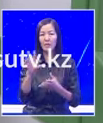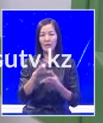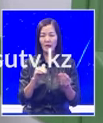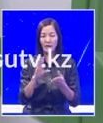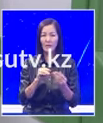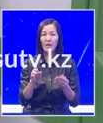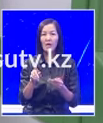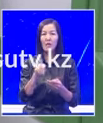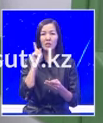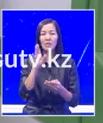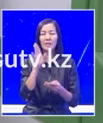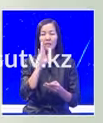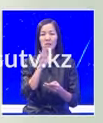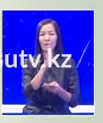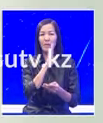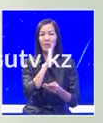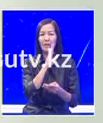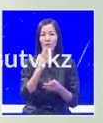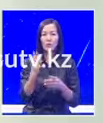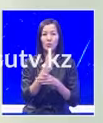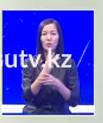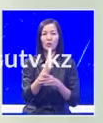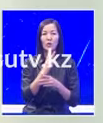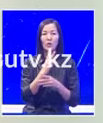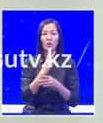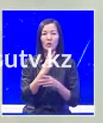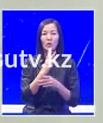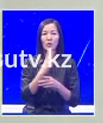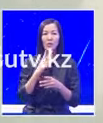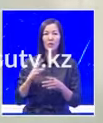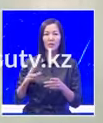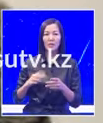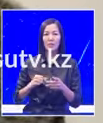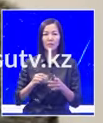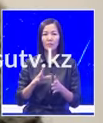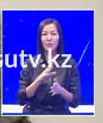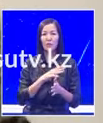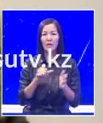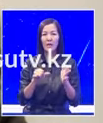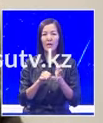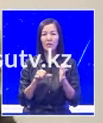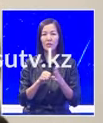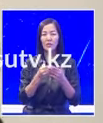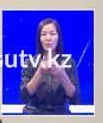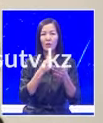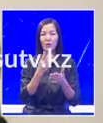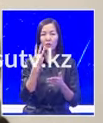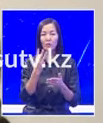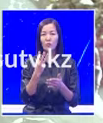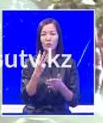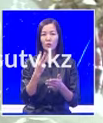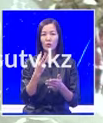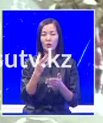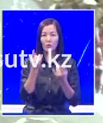жас ана Ардагүл Әскербек жалғап отыр. Осымен ол 6-шы мәрте ана атанды. Бұған дейін үш рет ана бақытын сезінген